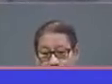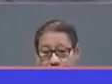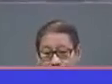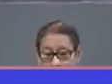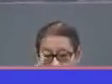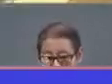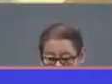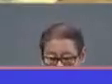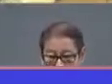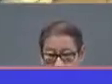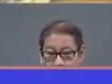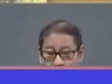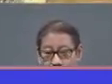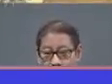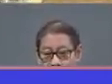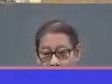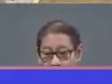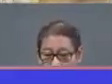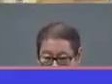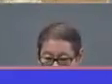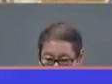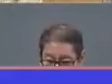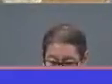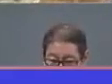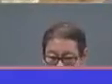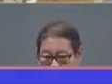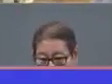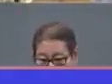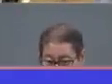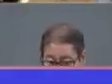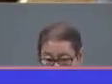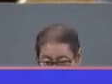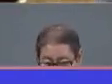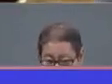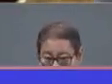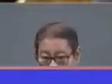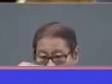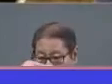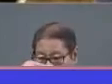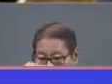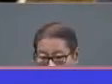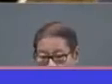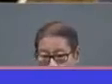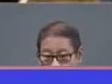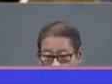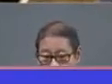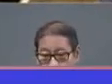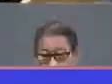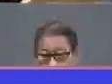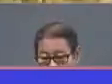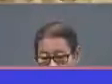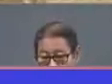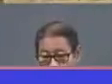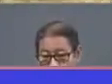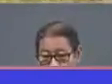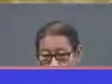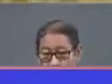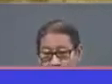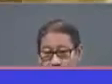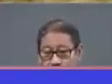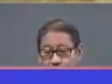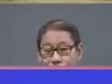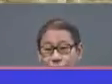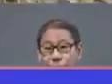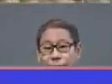เนี่ยเอ่อมีข้อมูลจากฝ่ายการเกษตรประจำสถานกงสูยใหญ่ที่นครกวางโจงนะคะมีราคาเฉลี่ยอยู่ที่